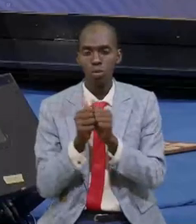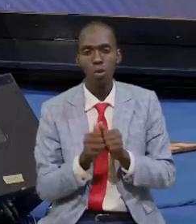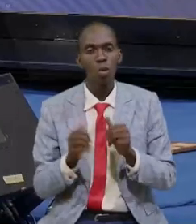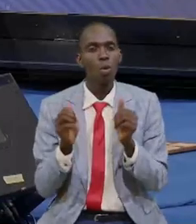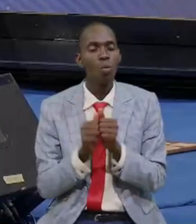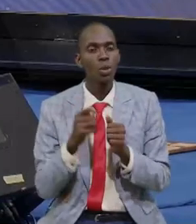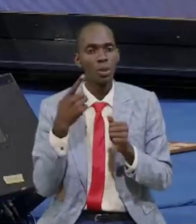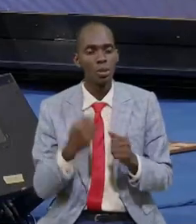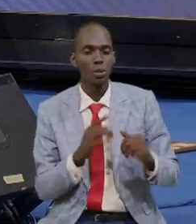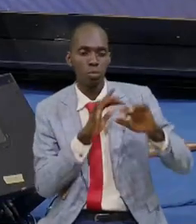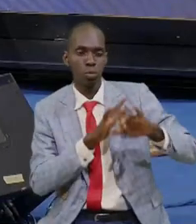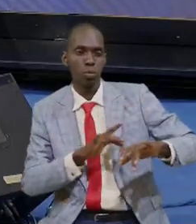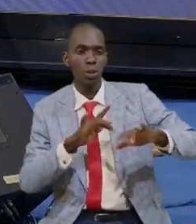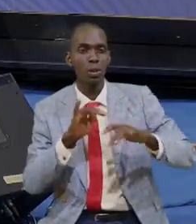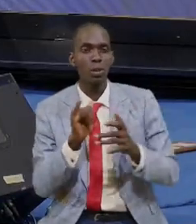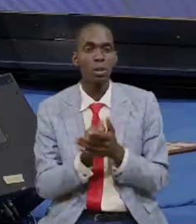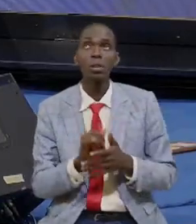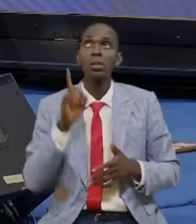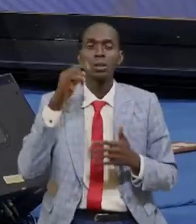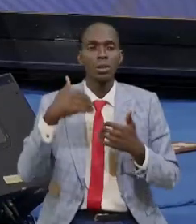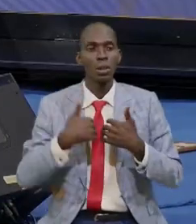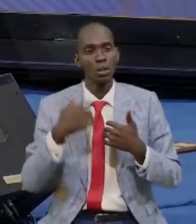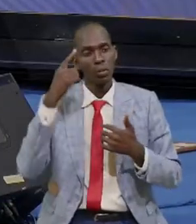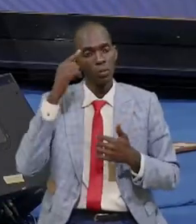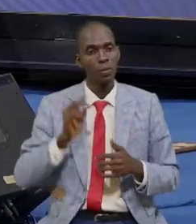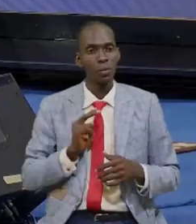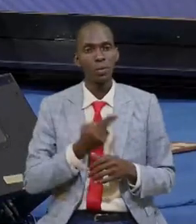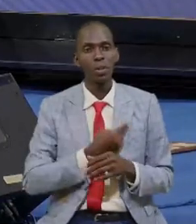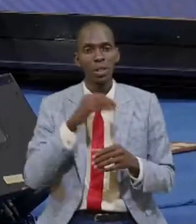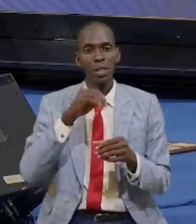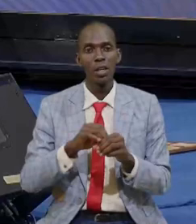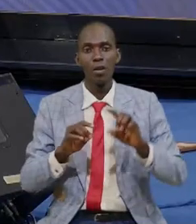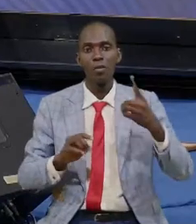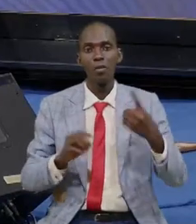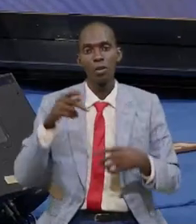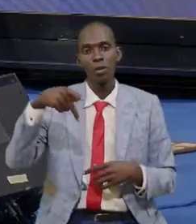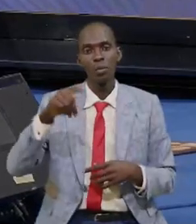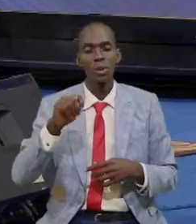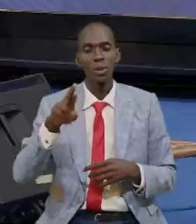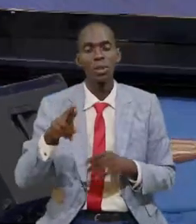accompagnent la compassion qu'il a pour nous. Allons à